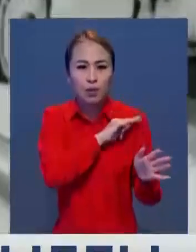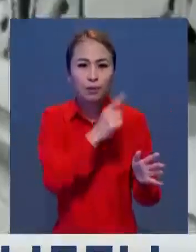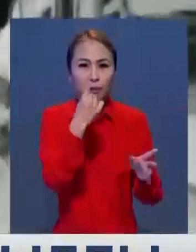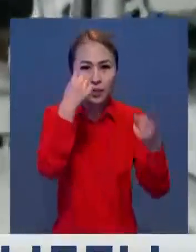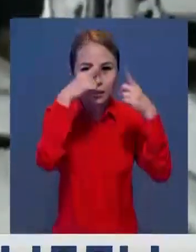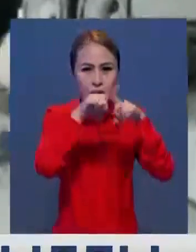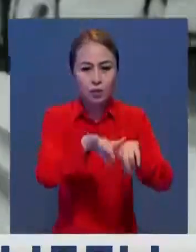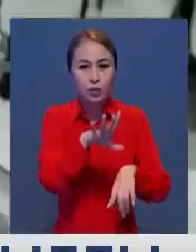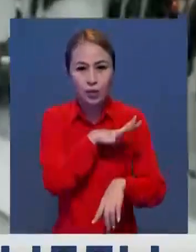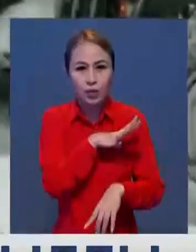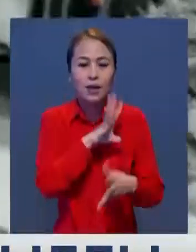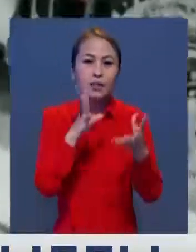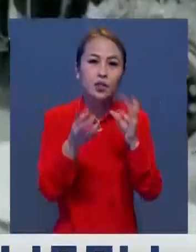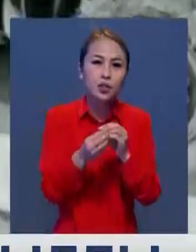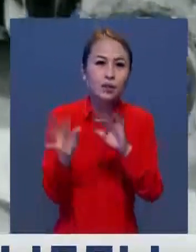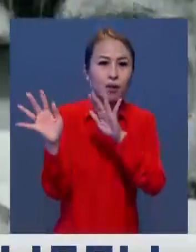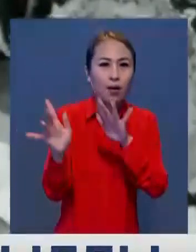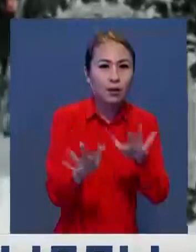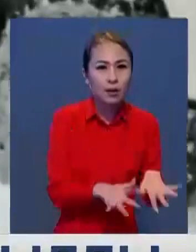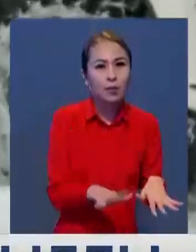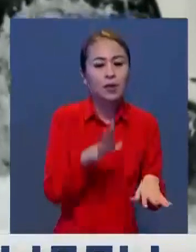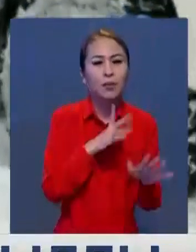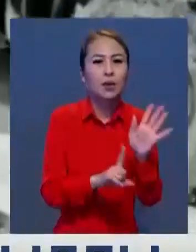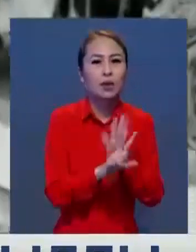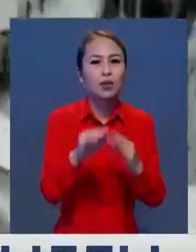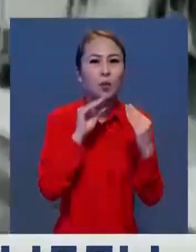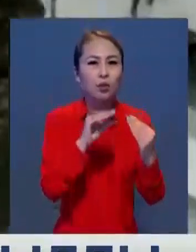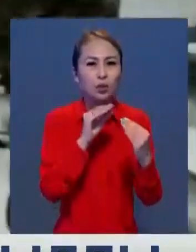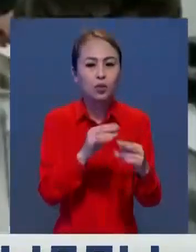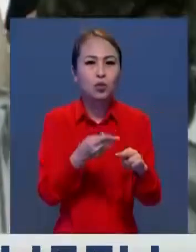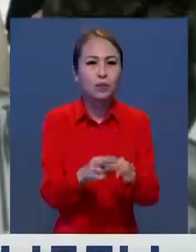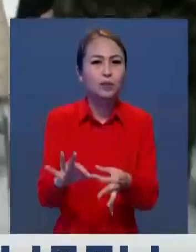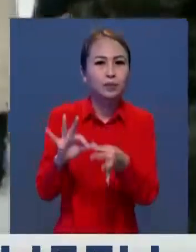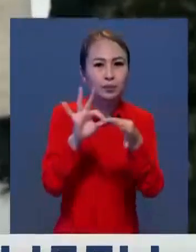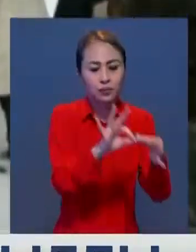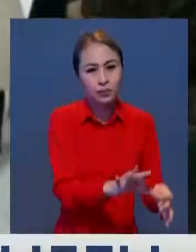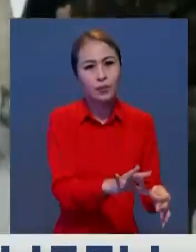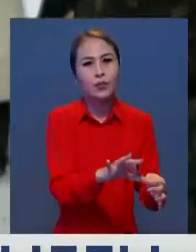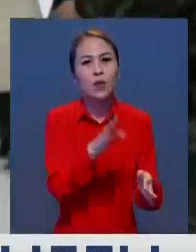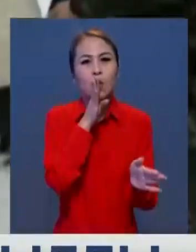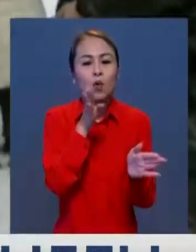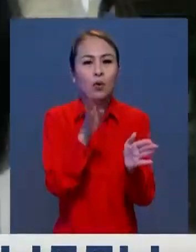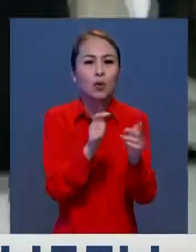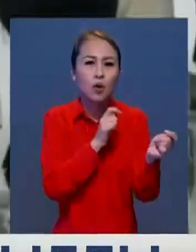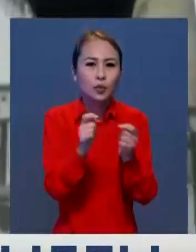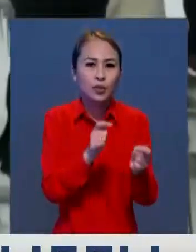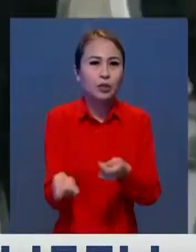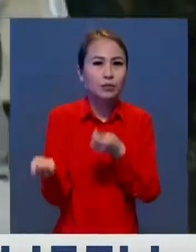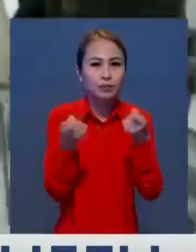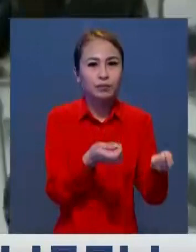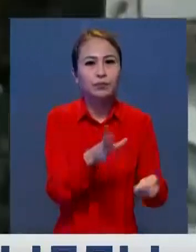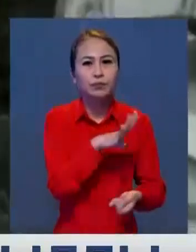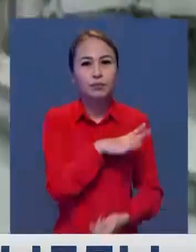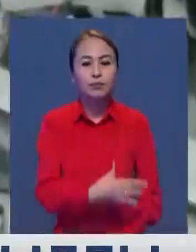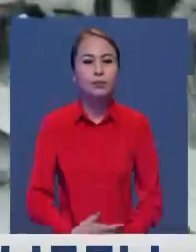қызметкері мен 1 техникасы жұмылдырылды. Нәтижесінде қалың қарға батып қалған автокөліктер сүйреп шығарылып, жолаушылар қауіпсіз жерге жеткізілді.